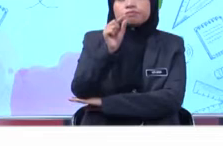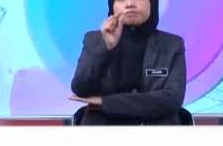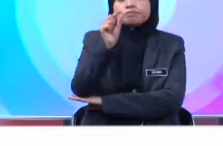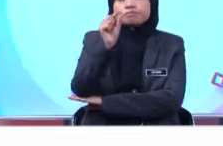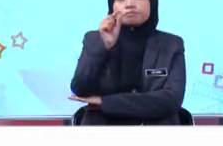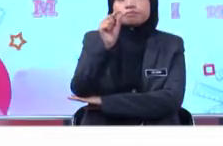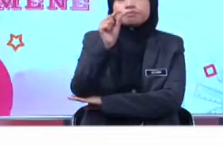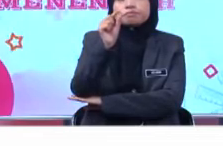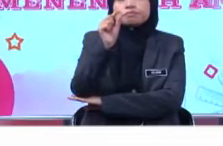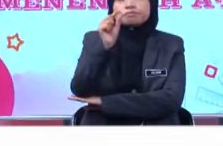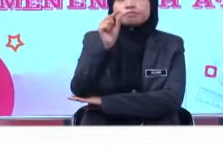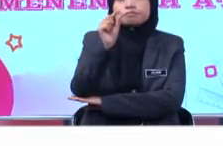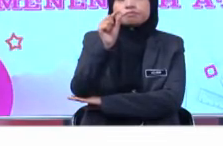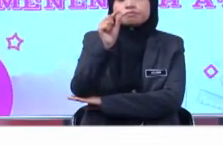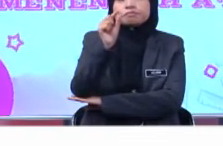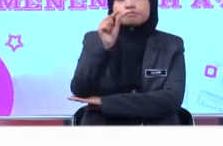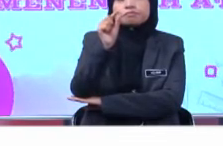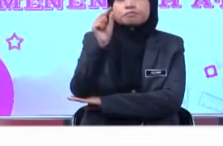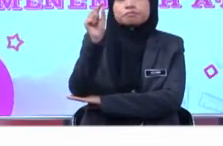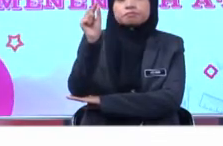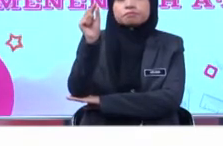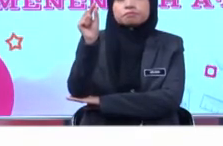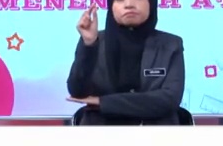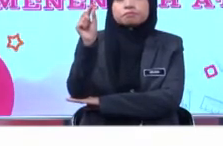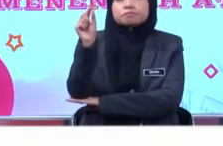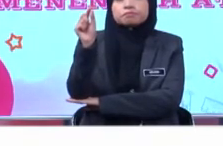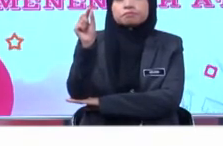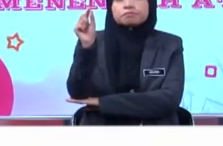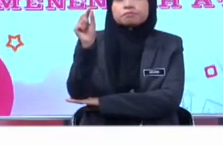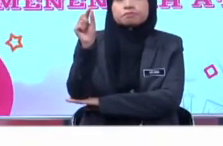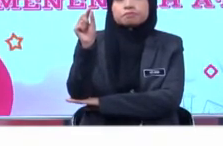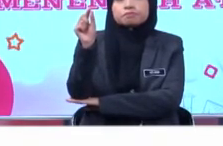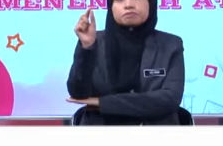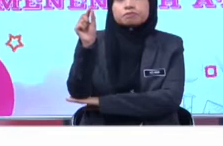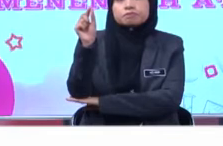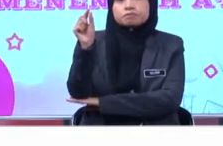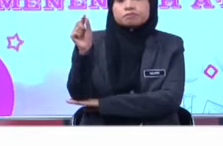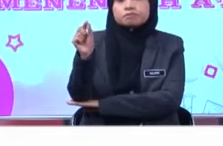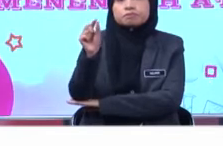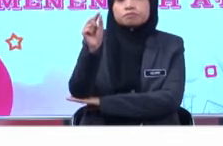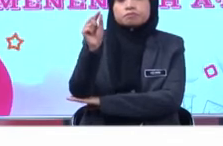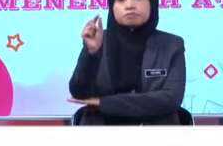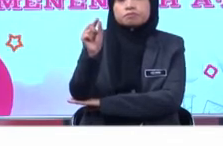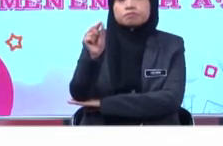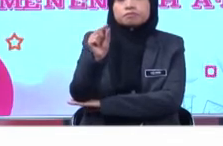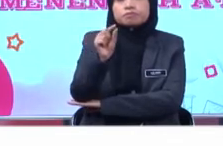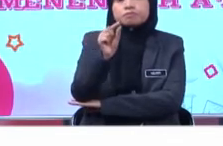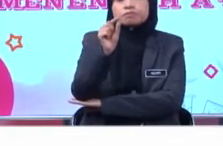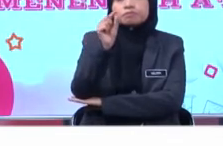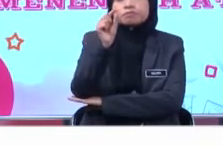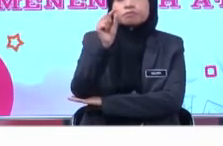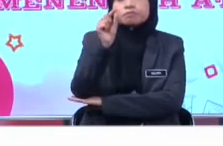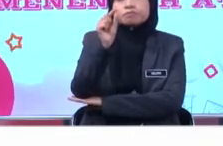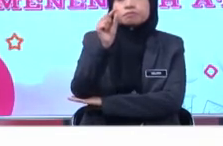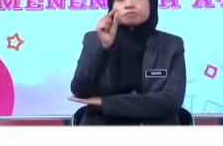bihillah you hashi beku bihillah boyok firul